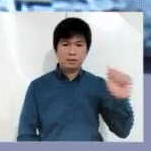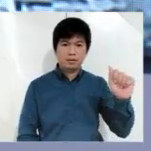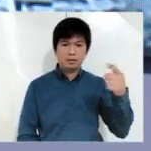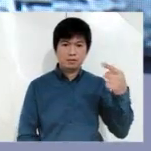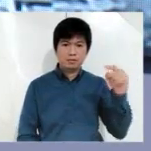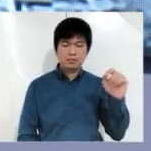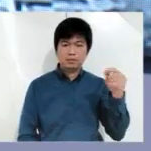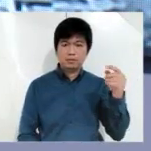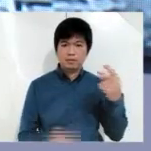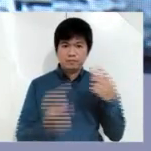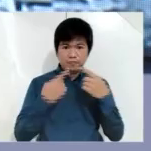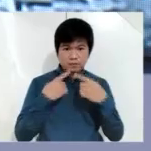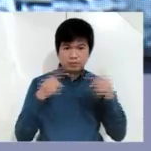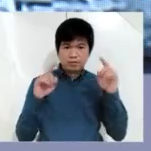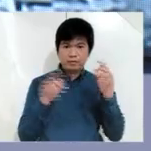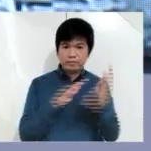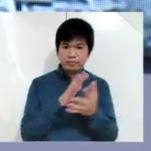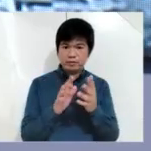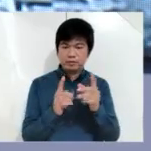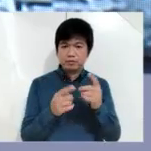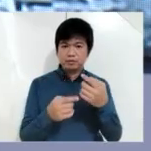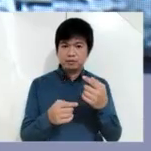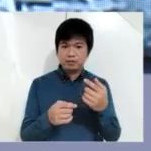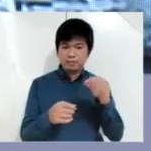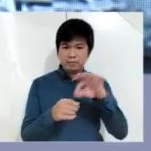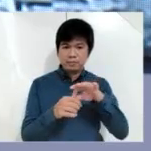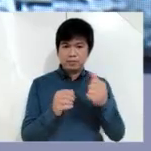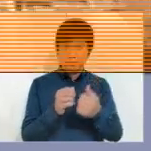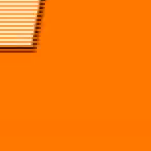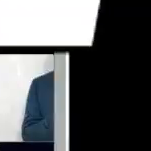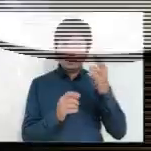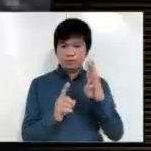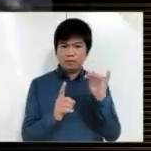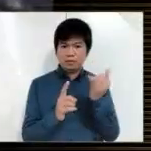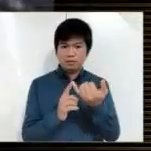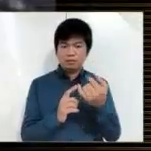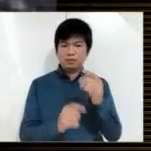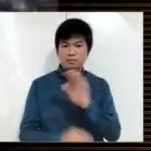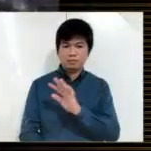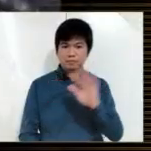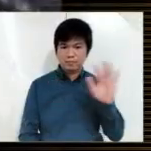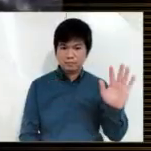barangay election. Nasa frontline ng balitang yan, si Elaine Fulencio.